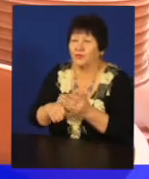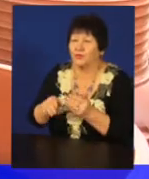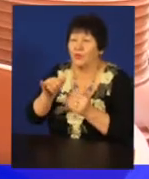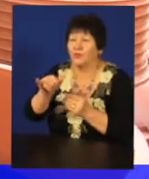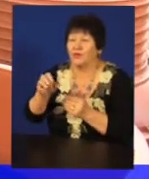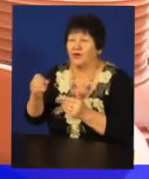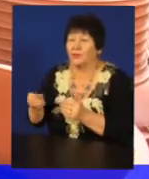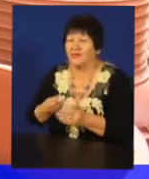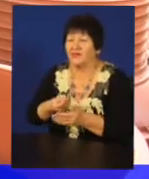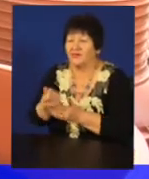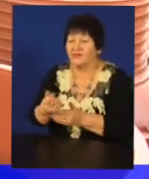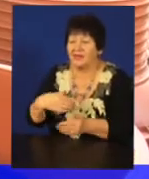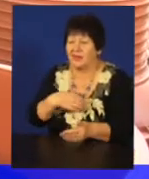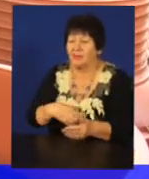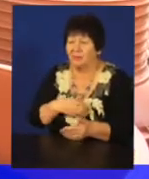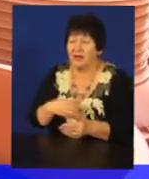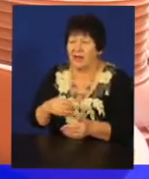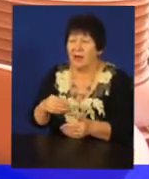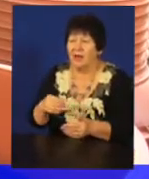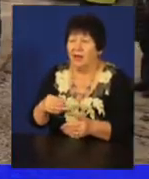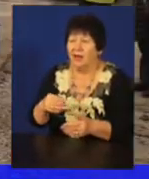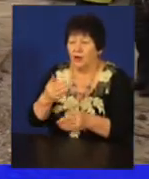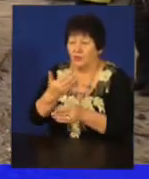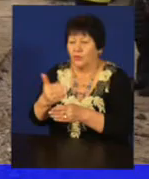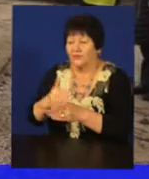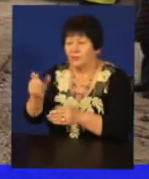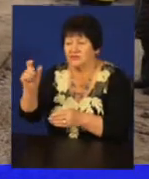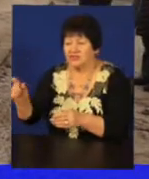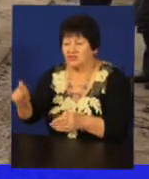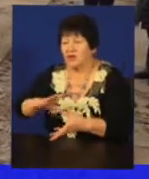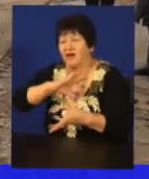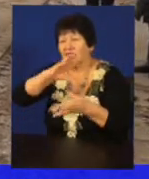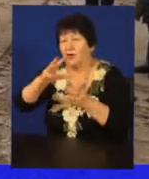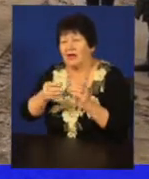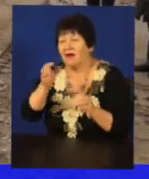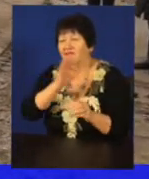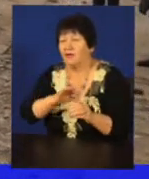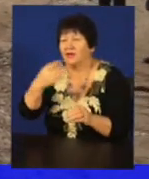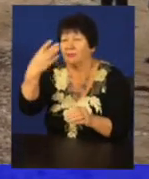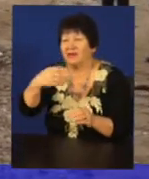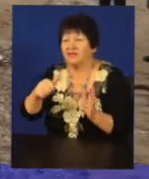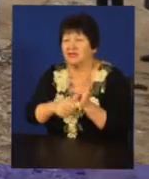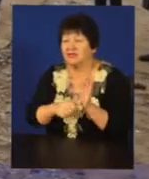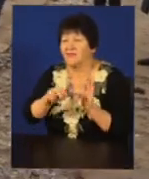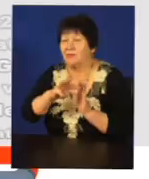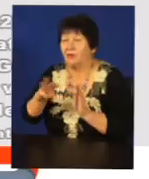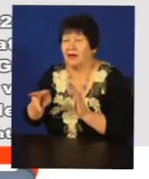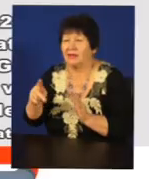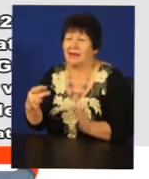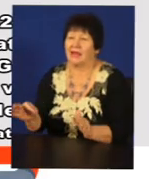și cofinanțat de primăria orașului Leova cu contribuția cetățenilor, valoarea totală fiind de peste 46 milioane lei.